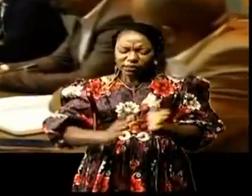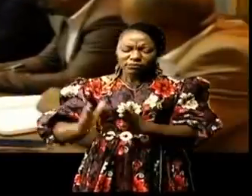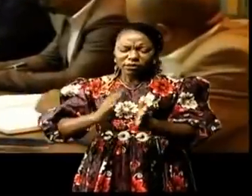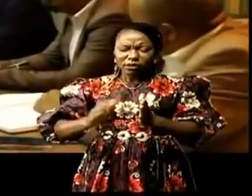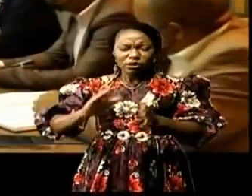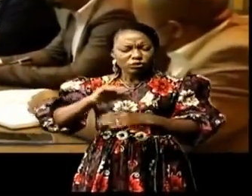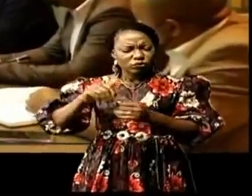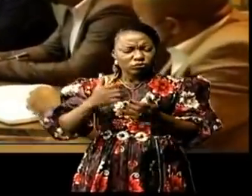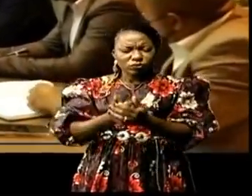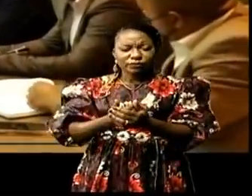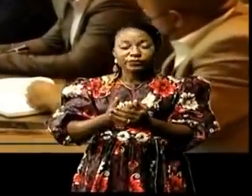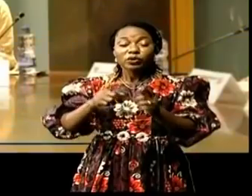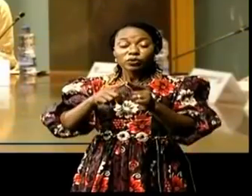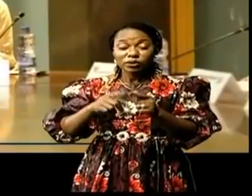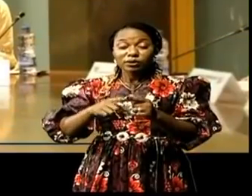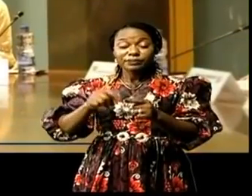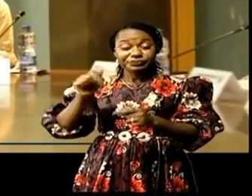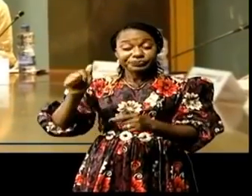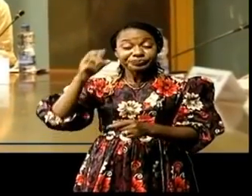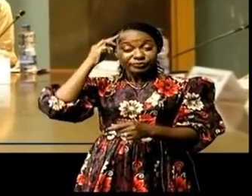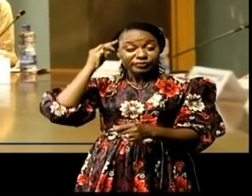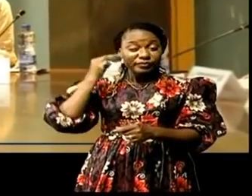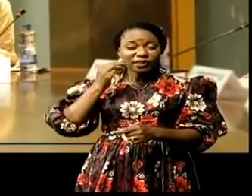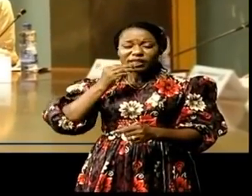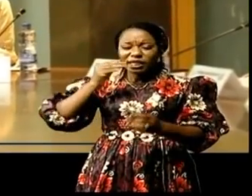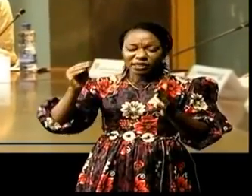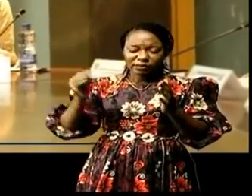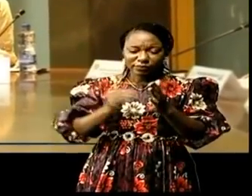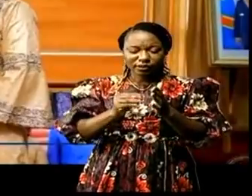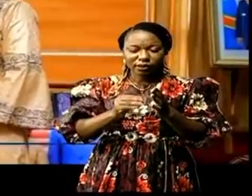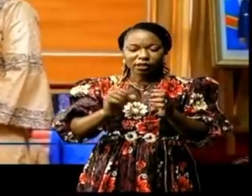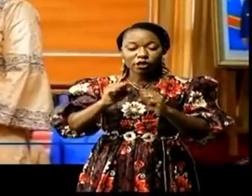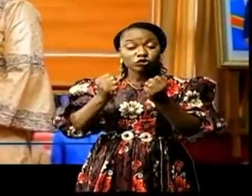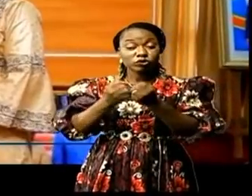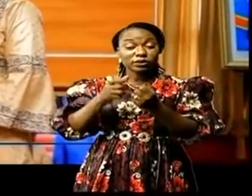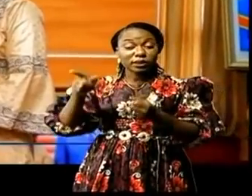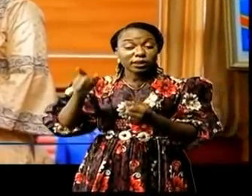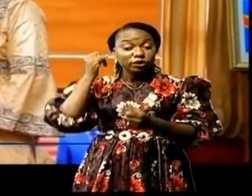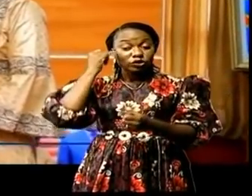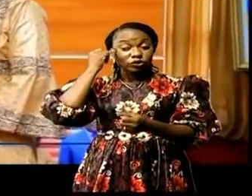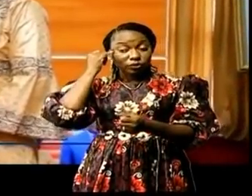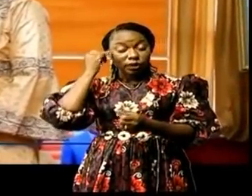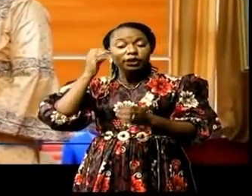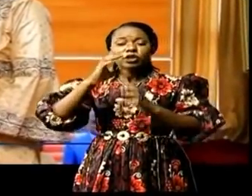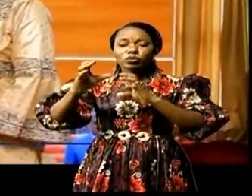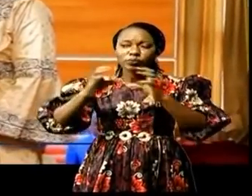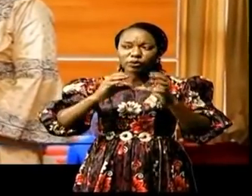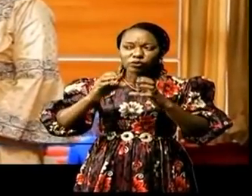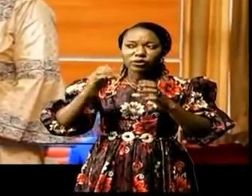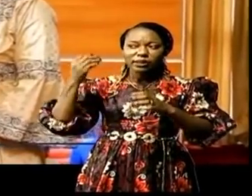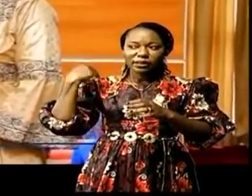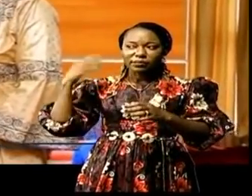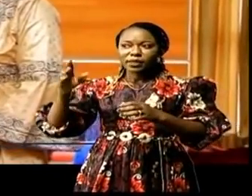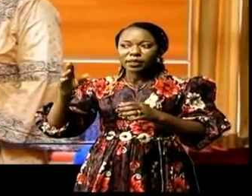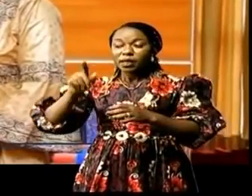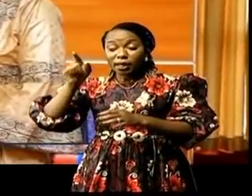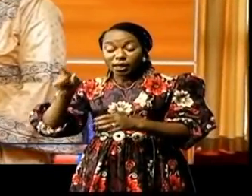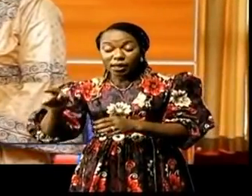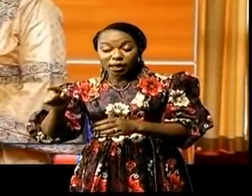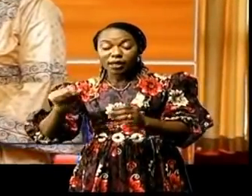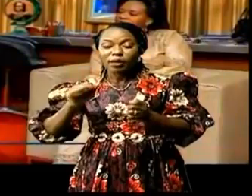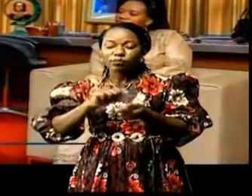transmises. Claudine Doussikembe a recommandé à la Sicomine de communiquer aux établissements sous tutelle la